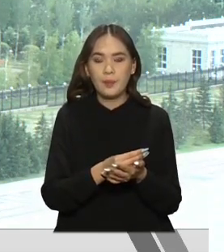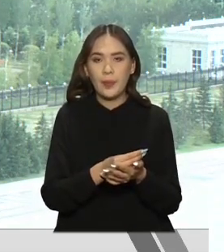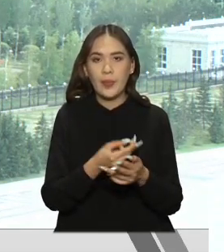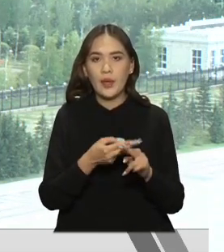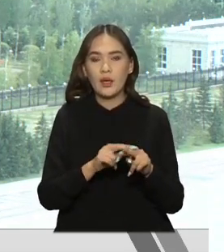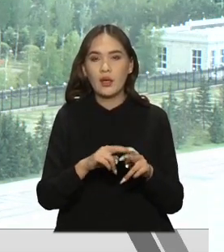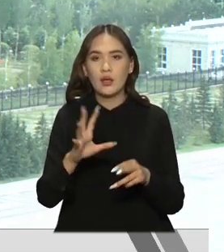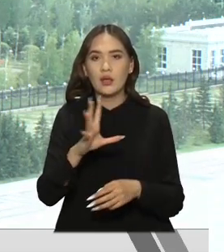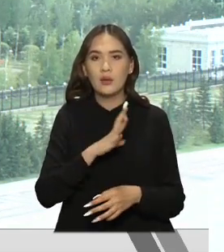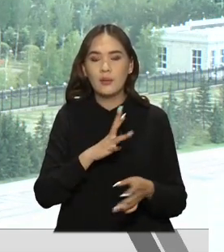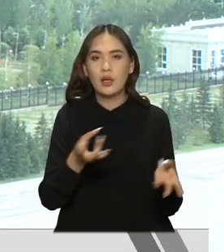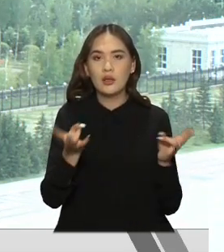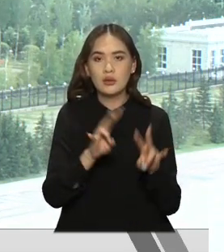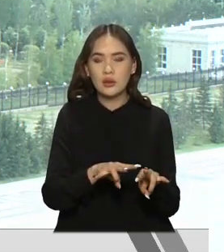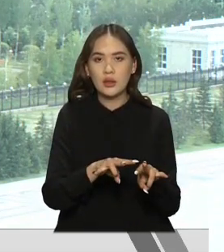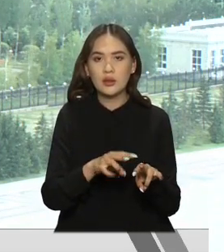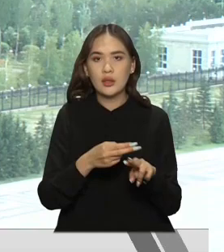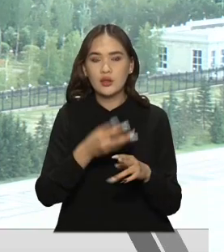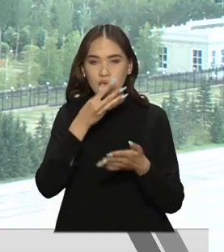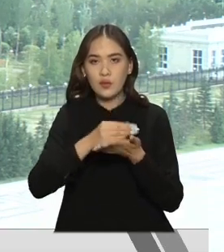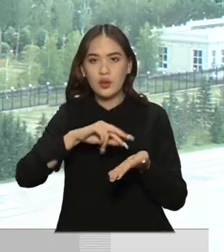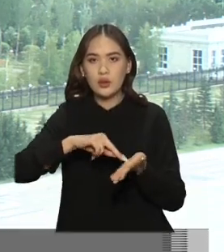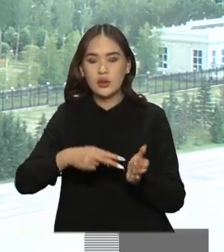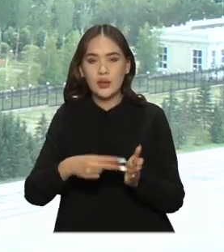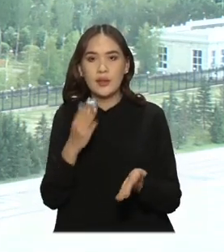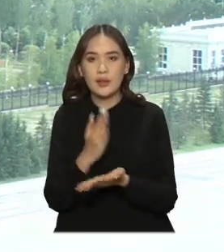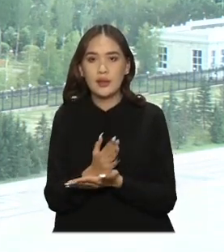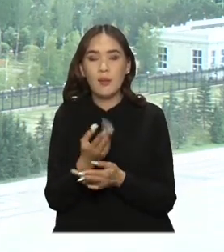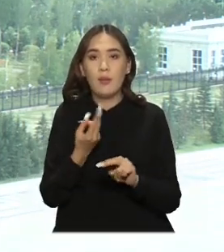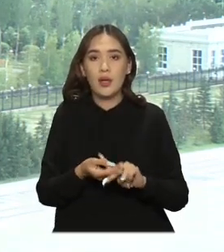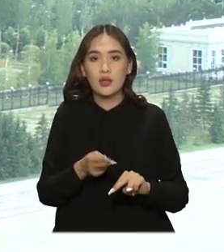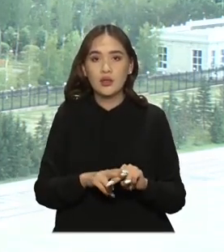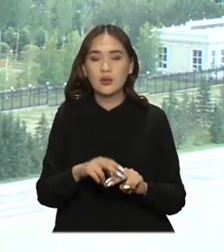позволено. Все остальное у них тоже есть свои алгоритмы и свои инструкции. Поэтому вот это самое ужасное.